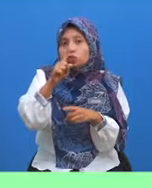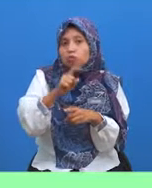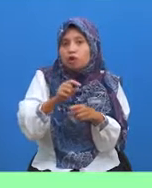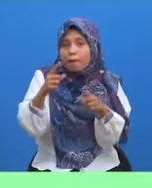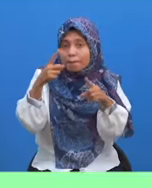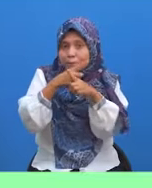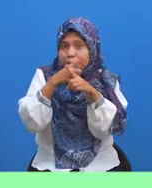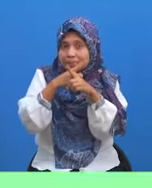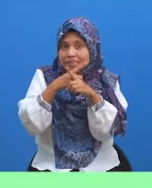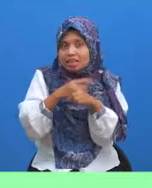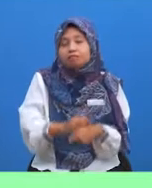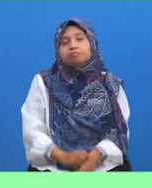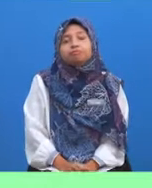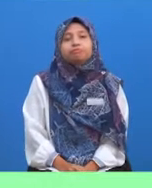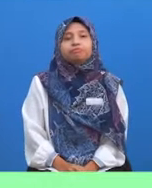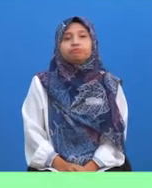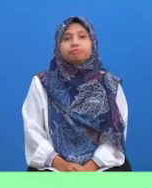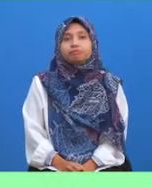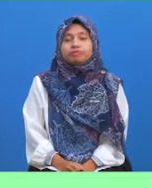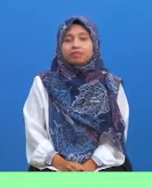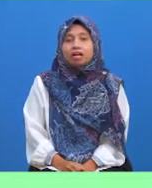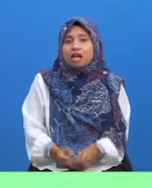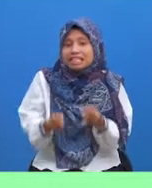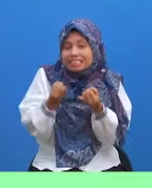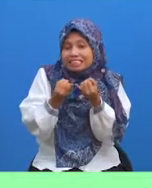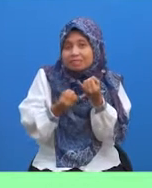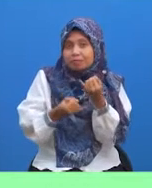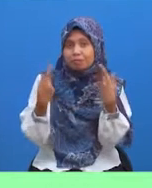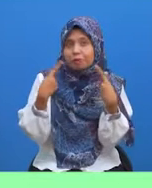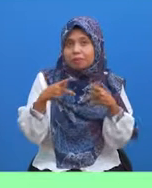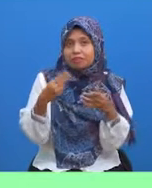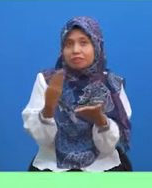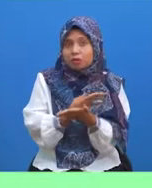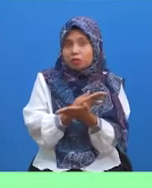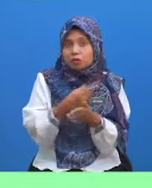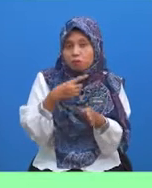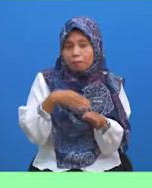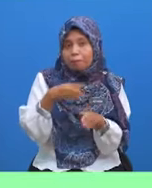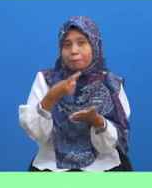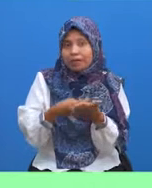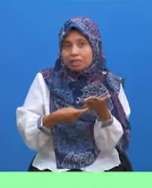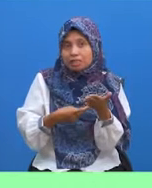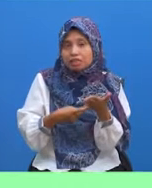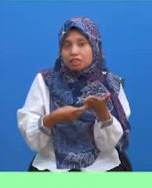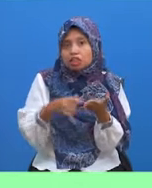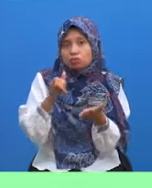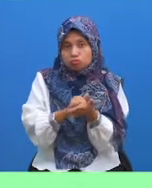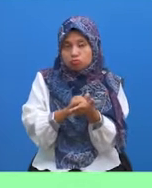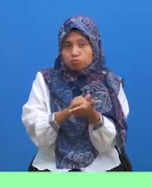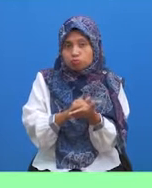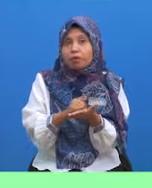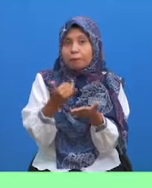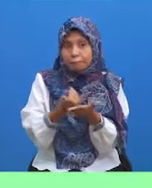Didi keseimbangan pasaran baru padahal gapi satu dan quantity keseimbangan baharu Q1 Hai